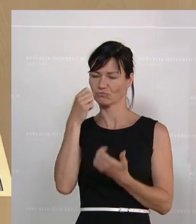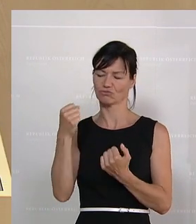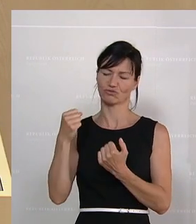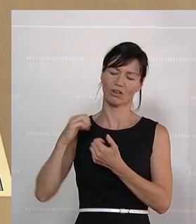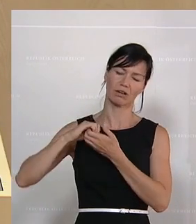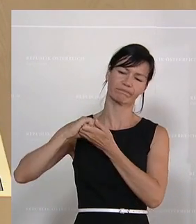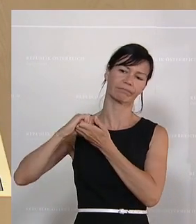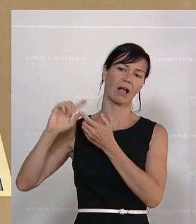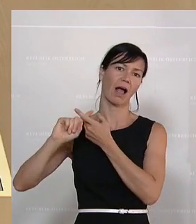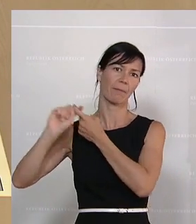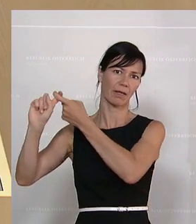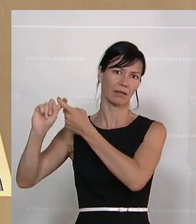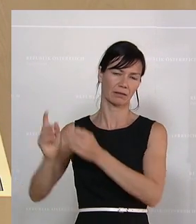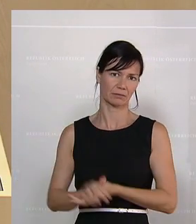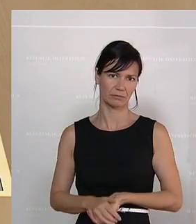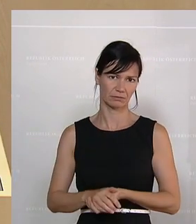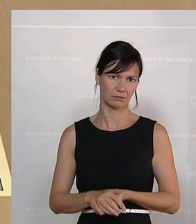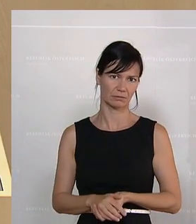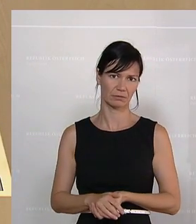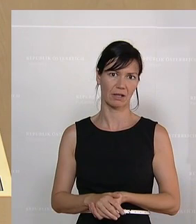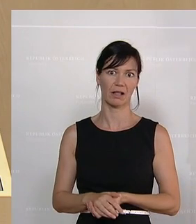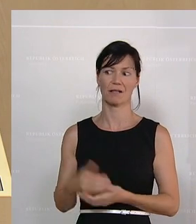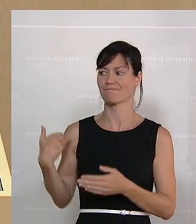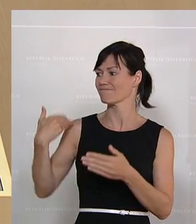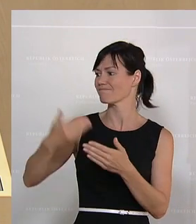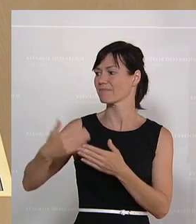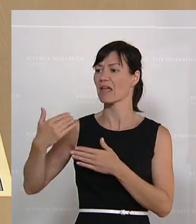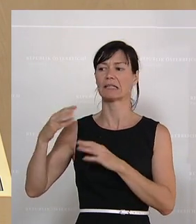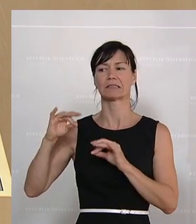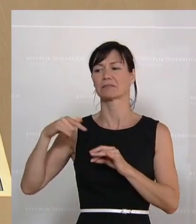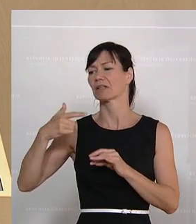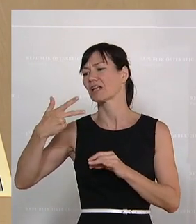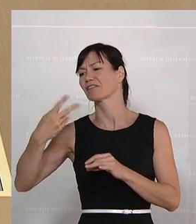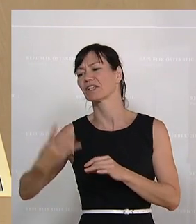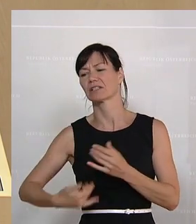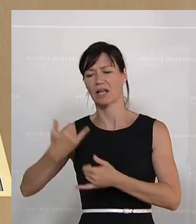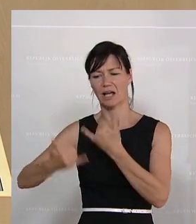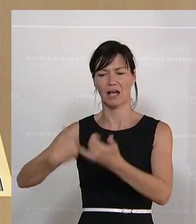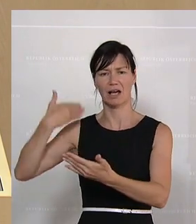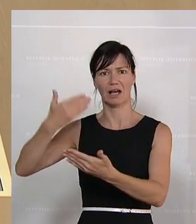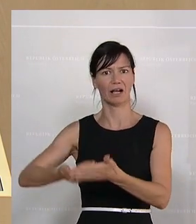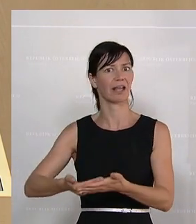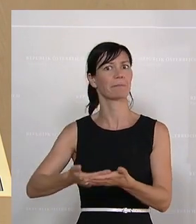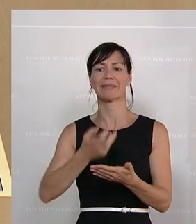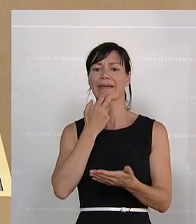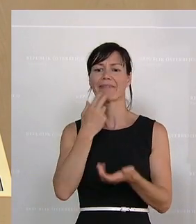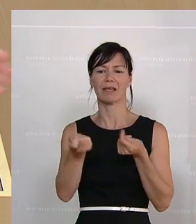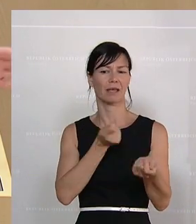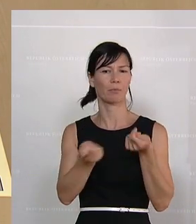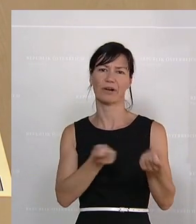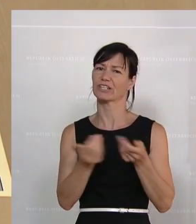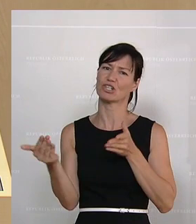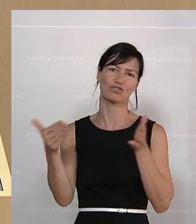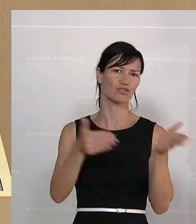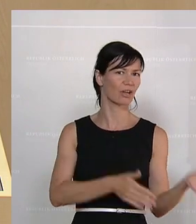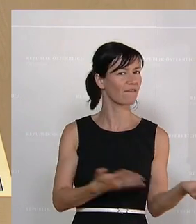verheerenden auswirkungen die diese verfehlte energiepolitik die letzten jahrzehnte auf unser klima hat haben wir grüne schon lange hingewiesen und